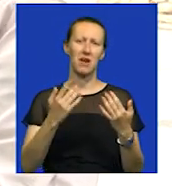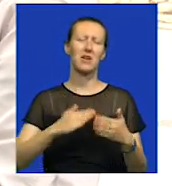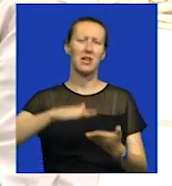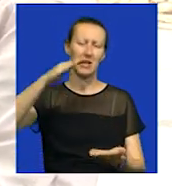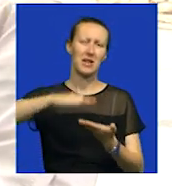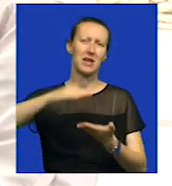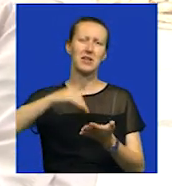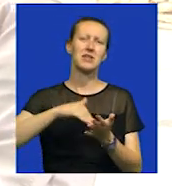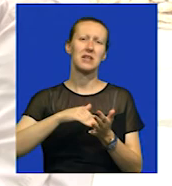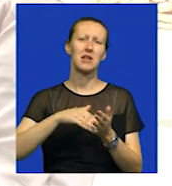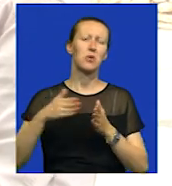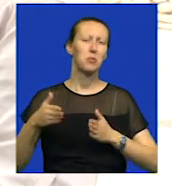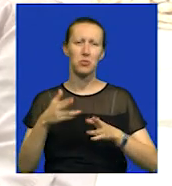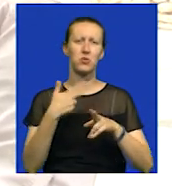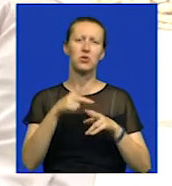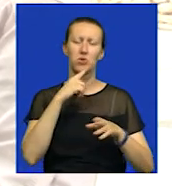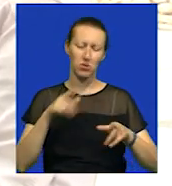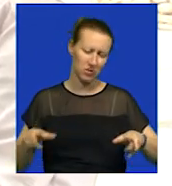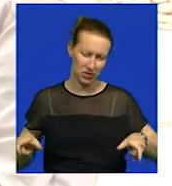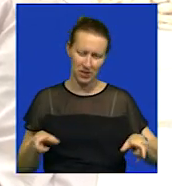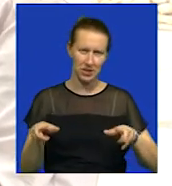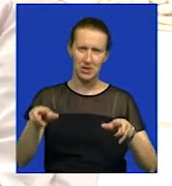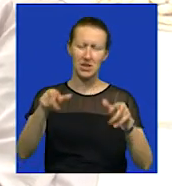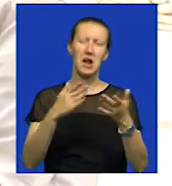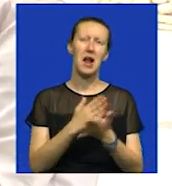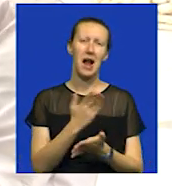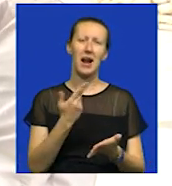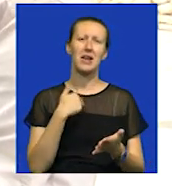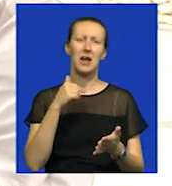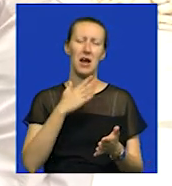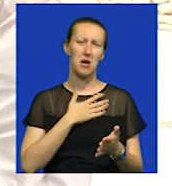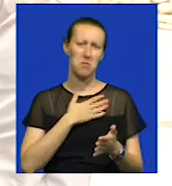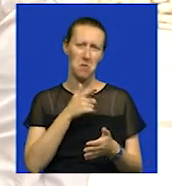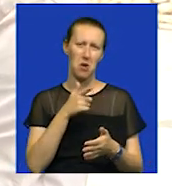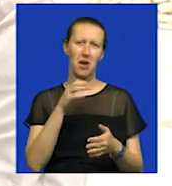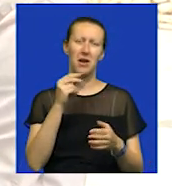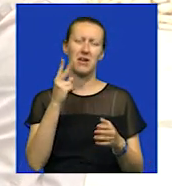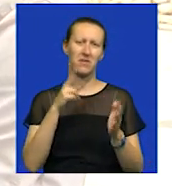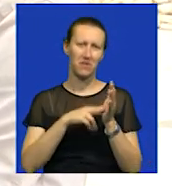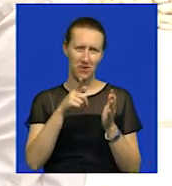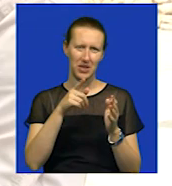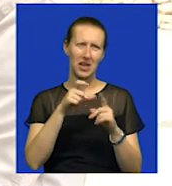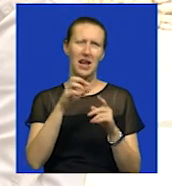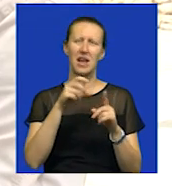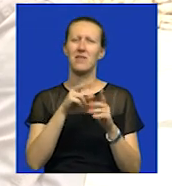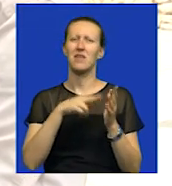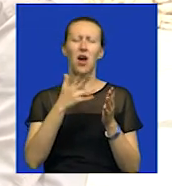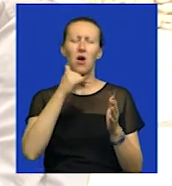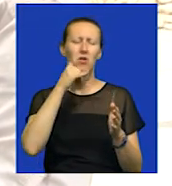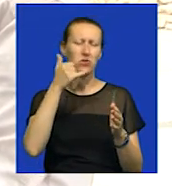trebalo bi i put čistiti i to sa strane. Ali kad ja moga Edvina, kako mi se